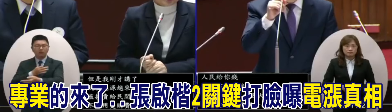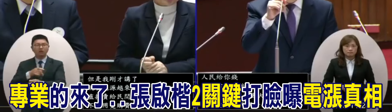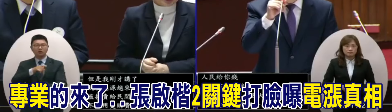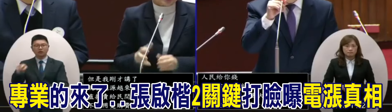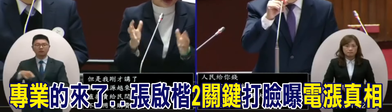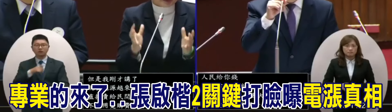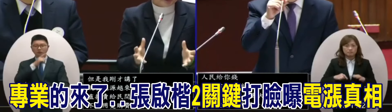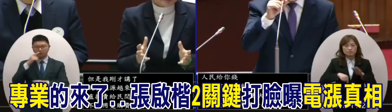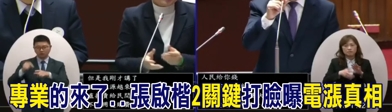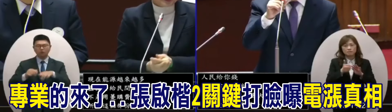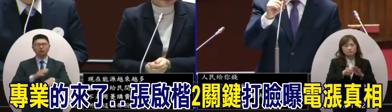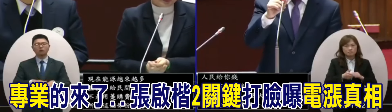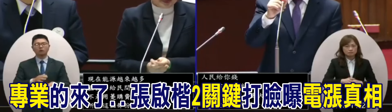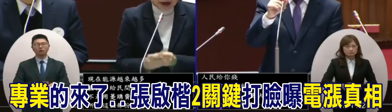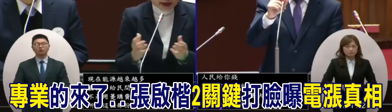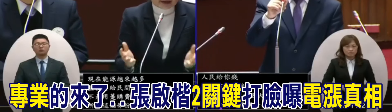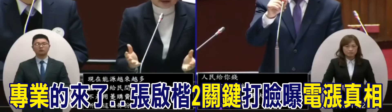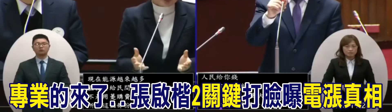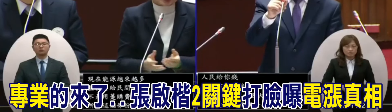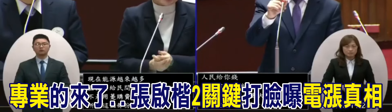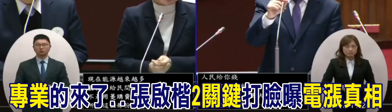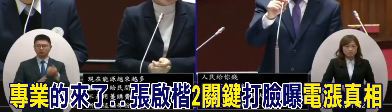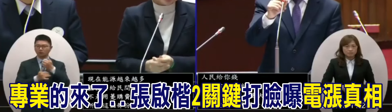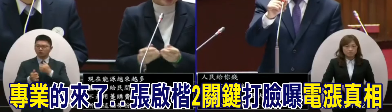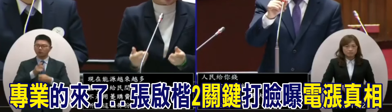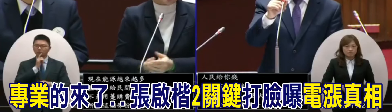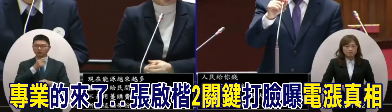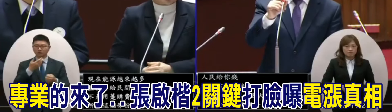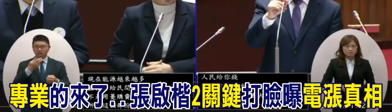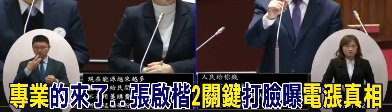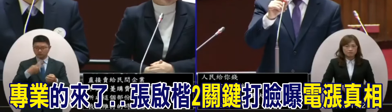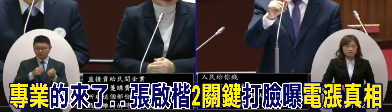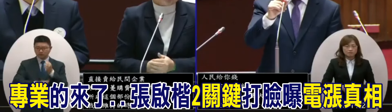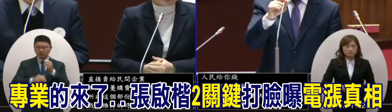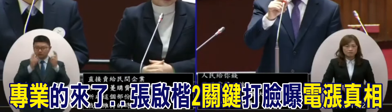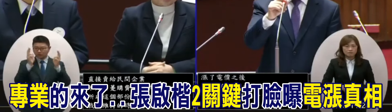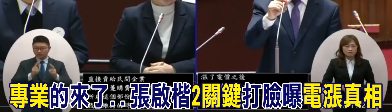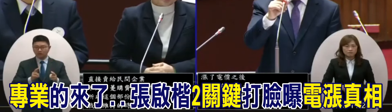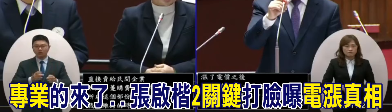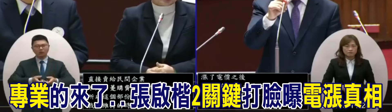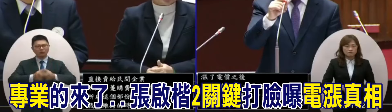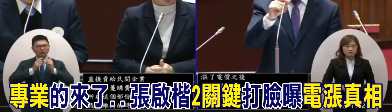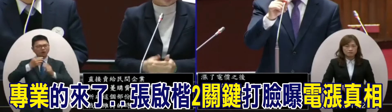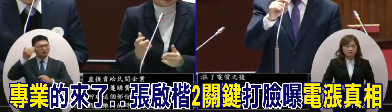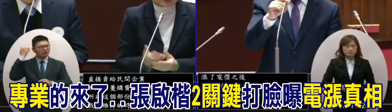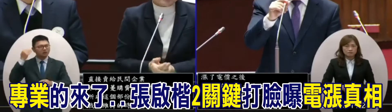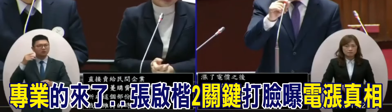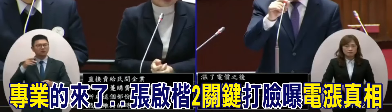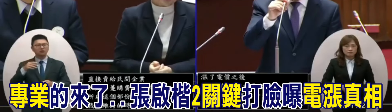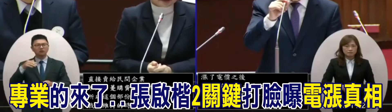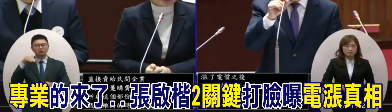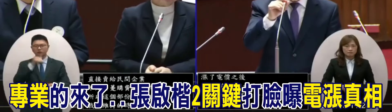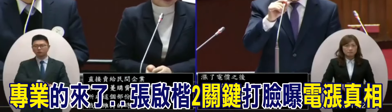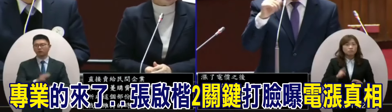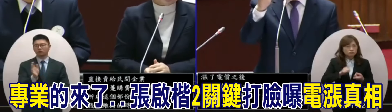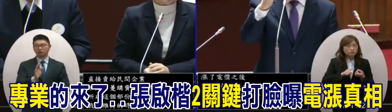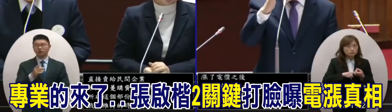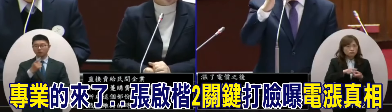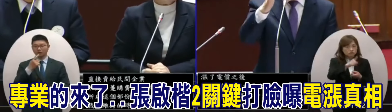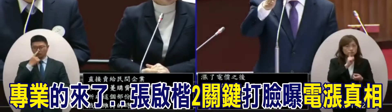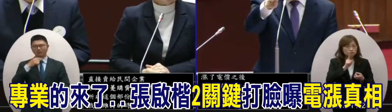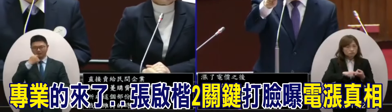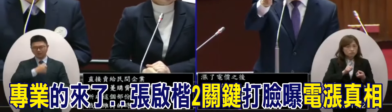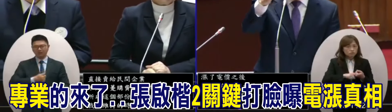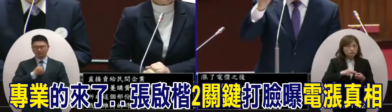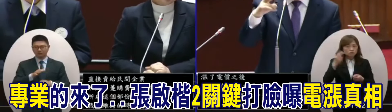我想委员对不应该是说再生能源要走回头路了，这个还是台湾要走了，台湾已经是比较慢了。